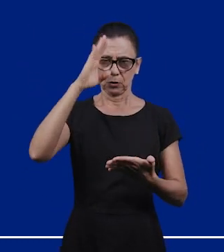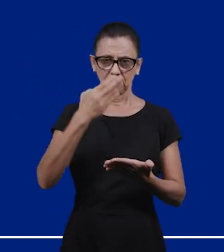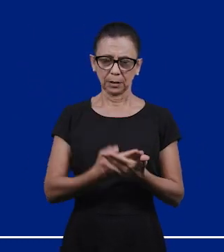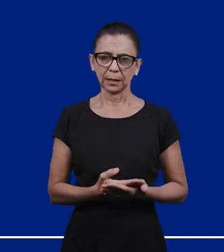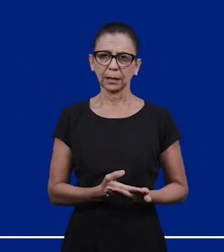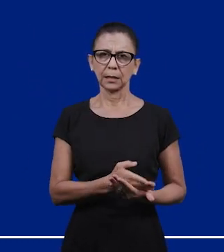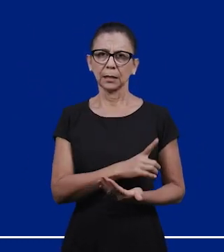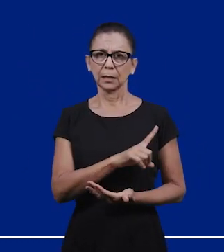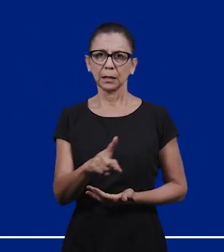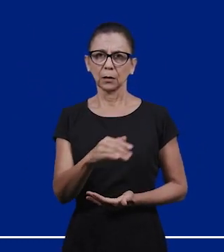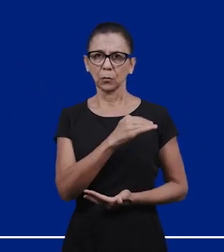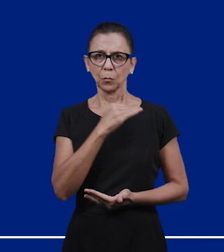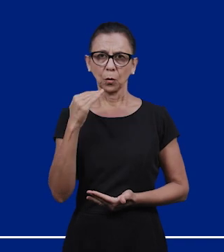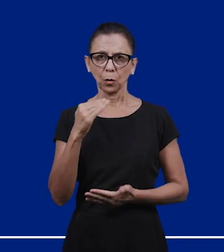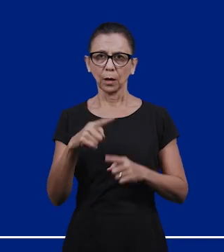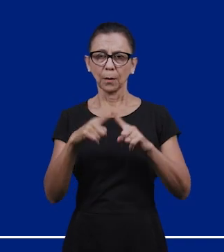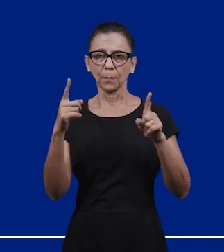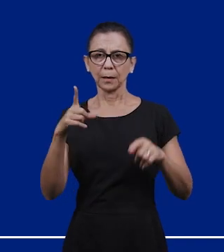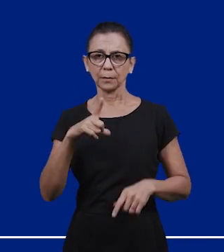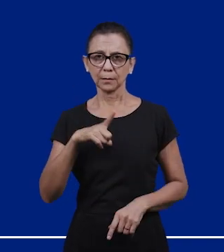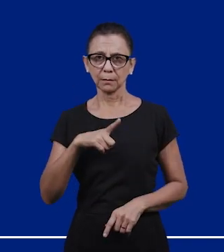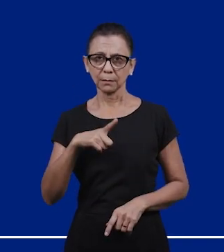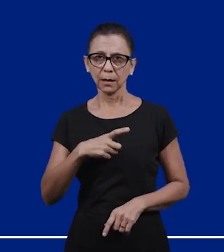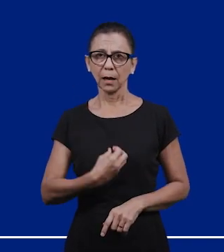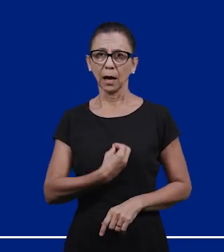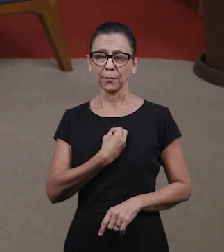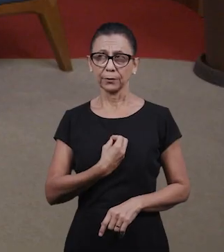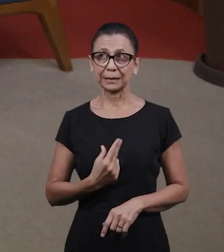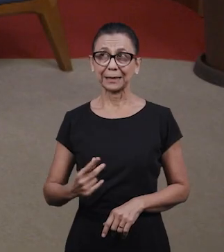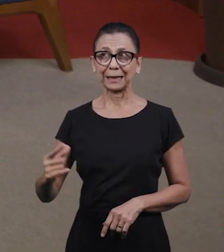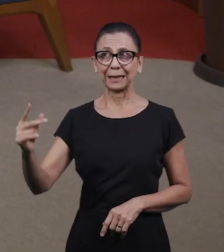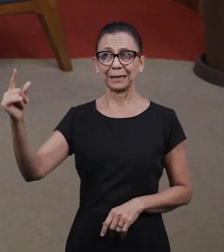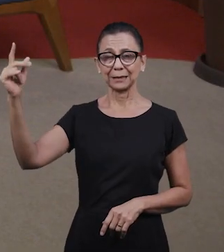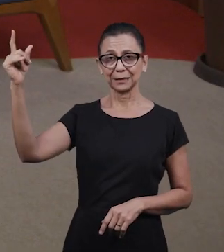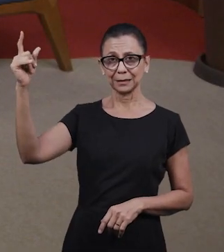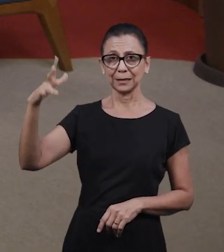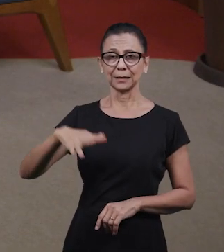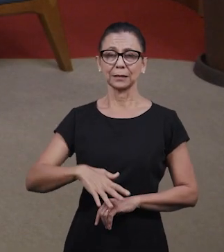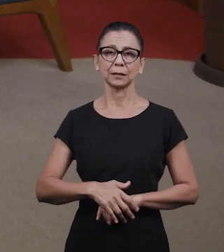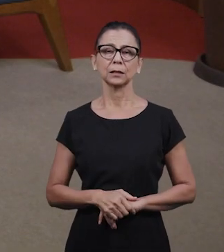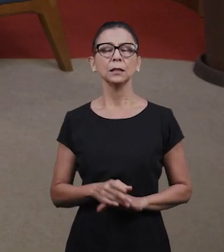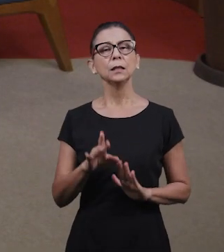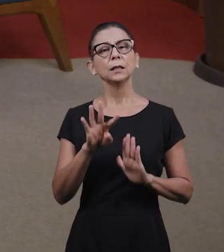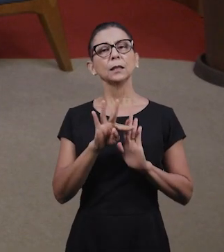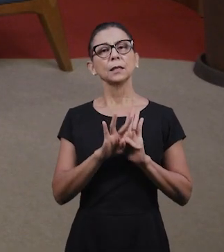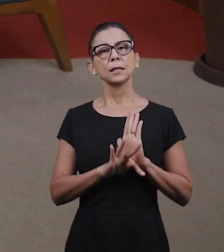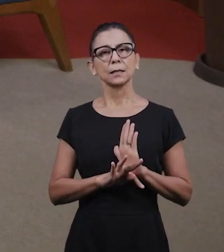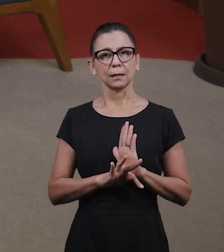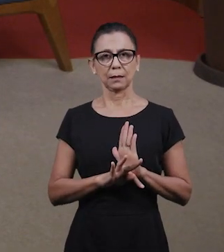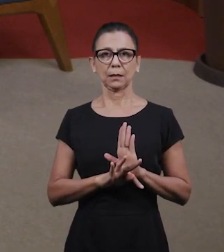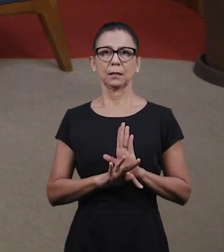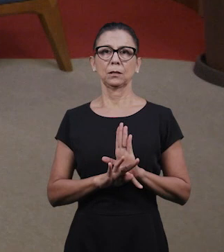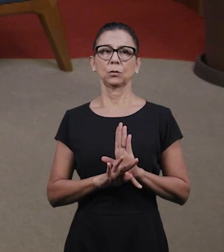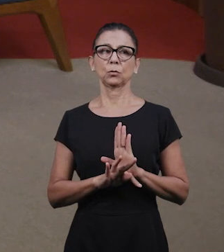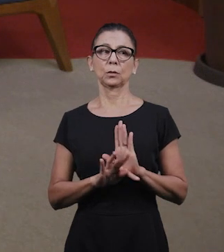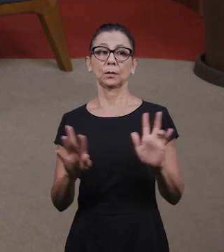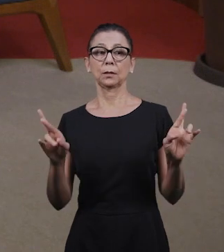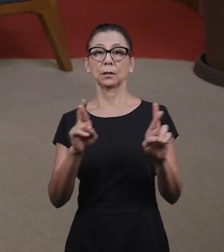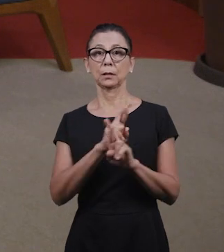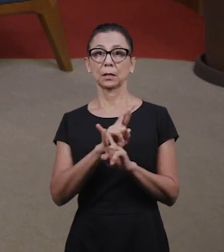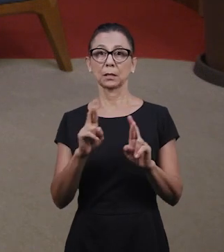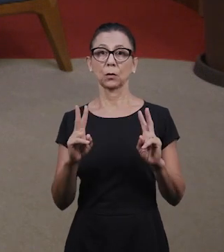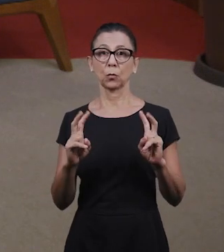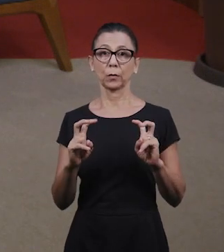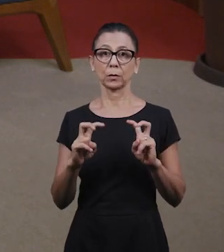ne périssent point, mais aient la vie éternelle. Alexandre, cette expression, l'expression de ce texte associé à